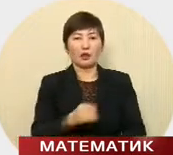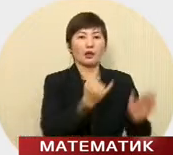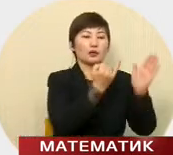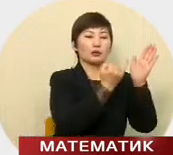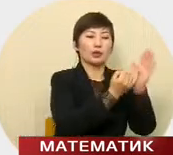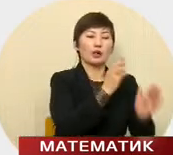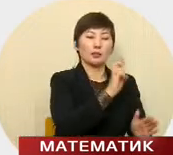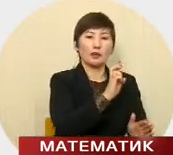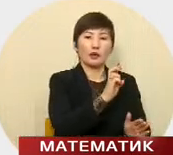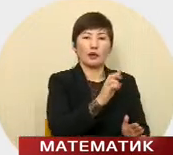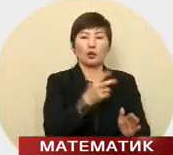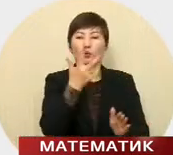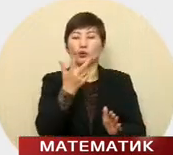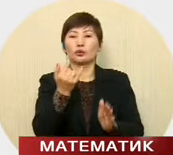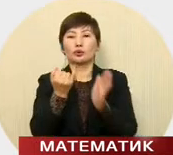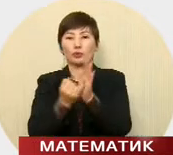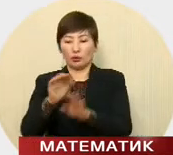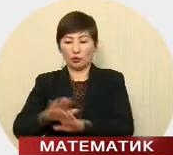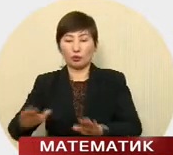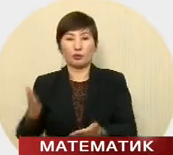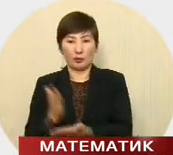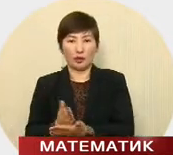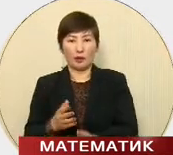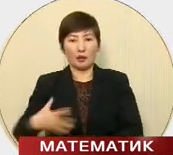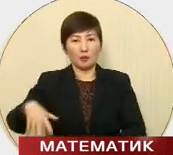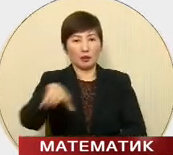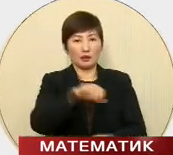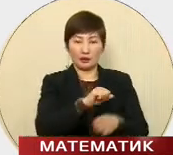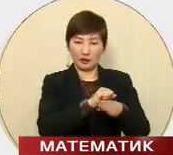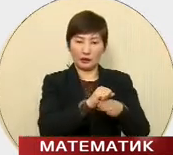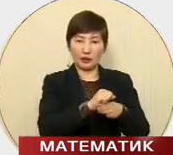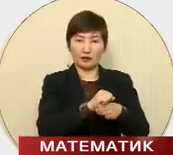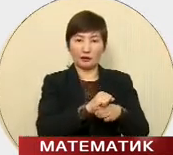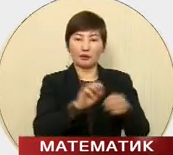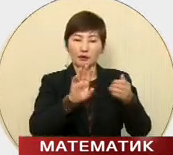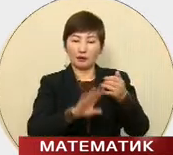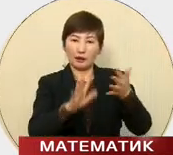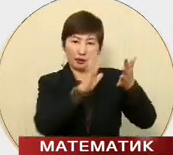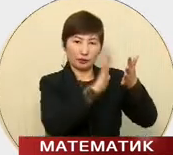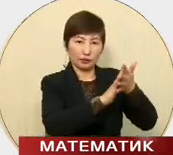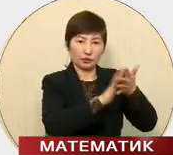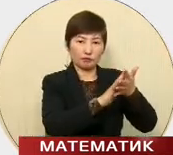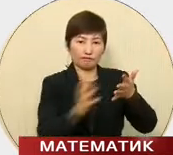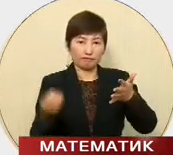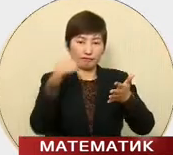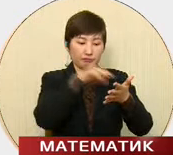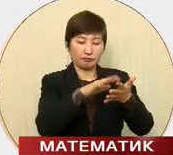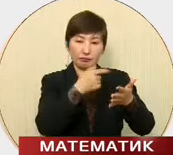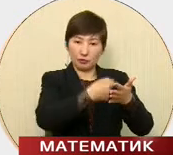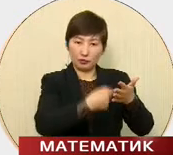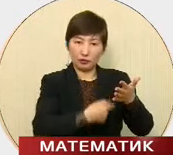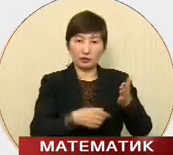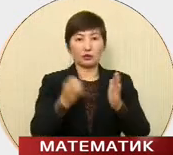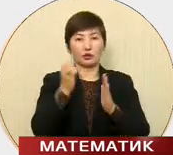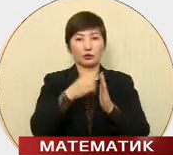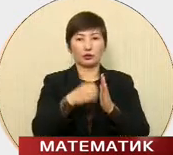сурагчтай байна. За тэгвэл бидний хийх ёстой даалгавар за дараах хүснэгтийн нүднүүдийг нөхөх юм байна. За